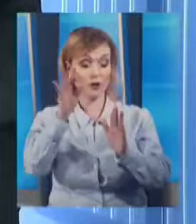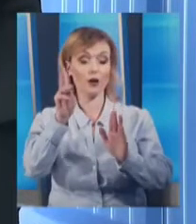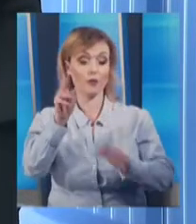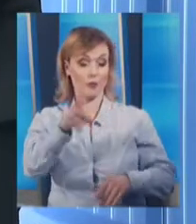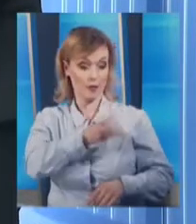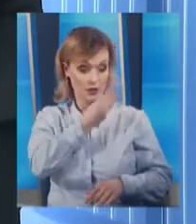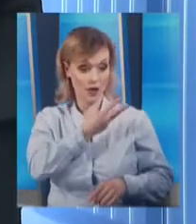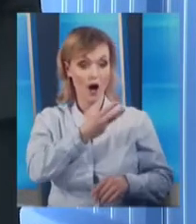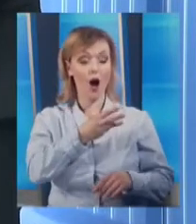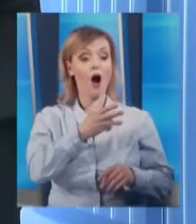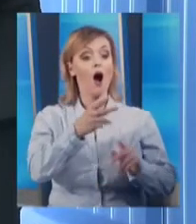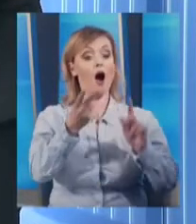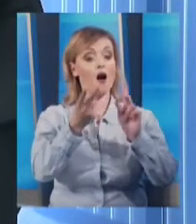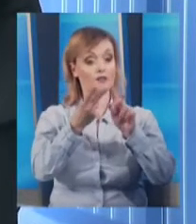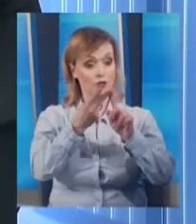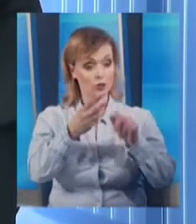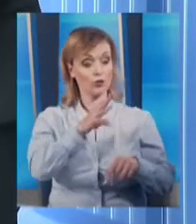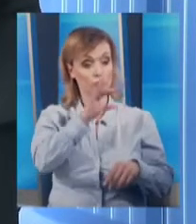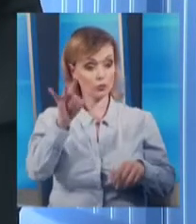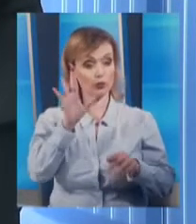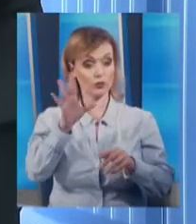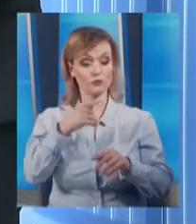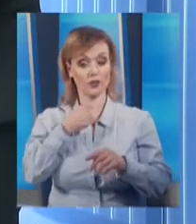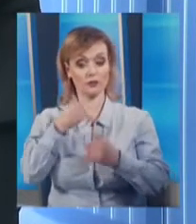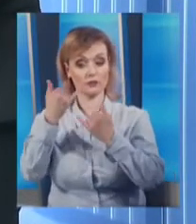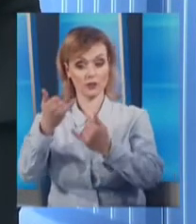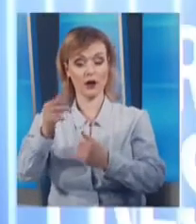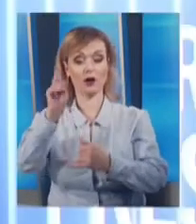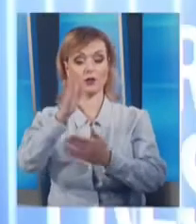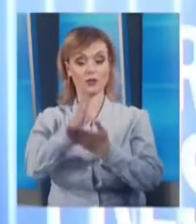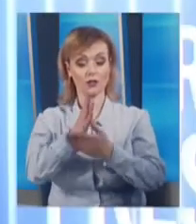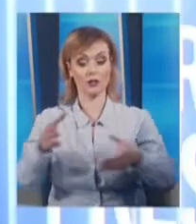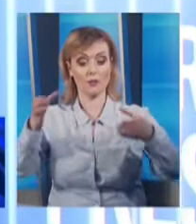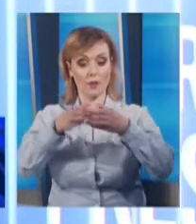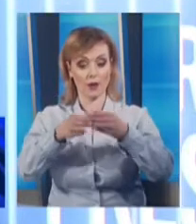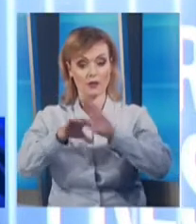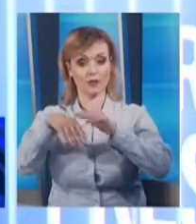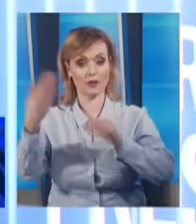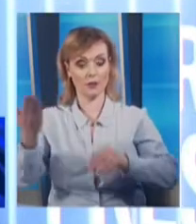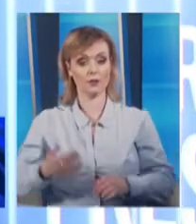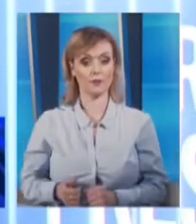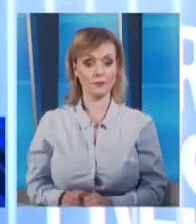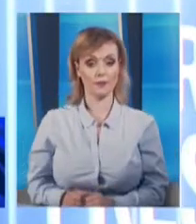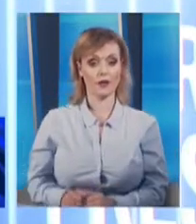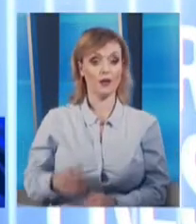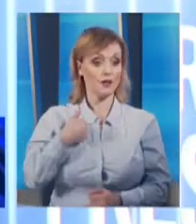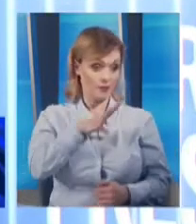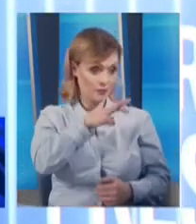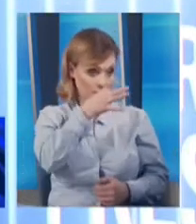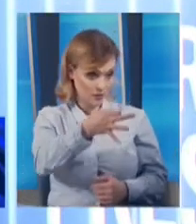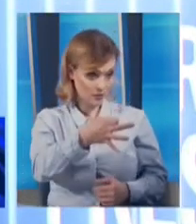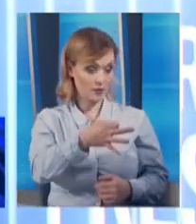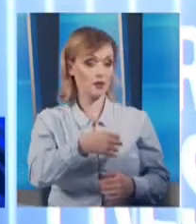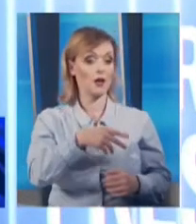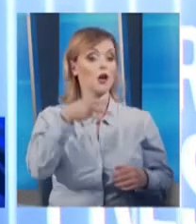pro-european. Dumneavoastră în turul 2 vă dați votul? Am spus ca o carte, iar oamenii mă cunosc. Încă din 2016 am